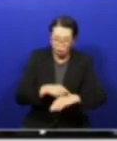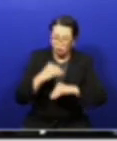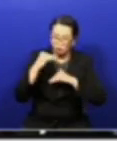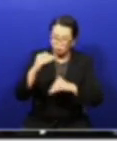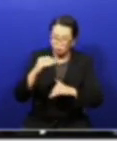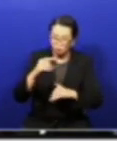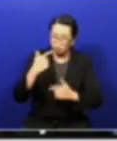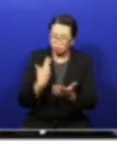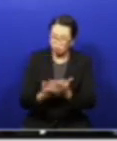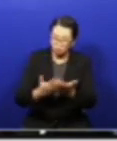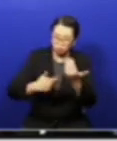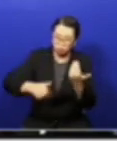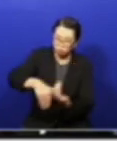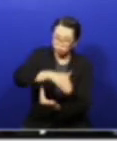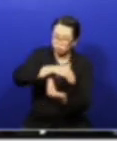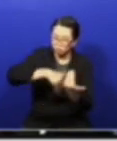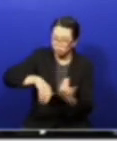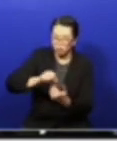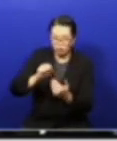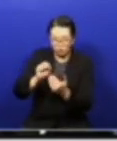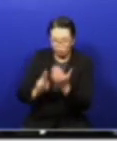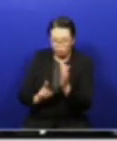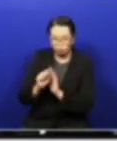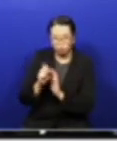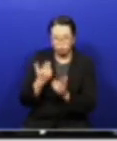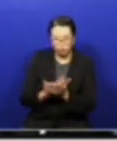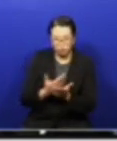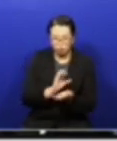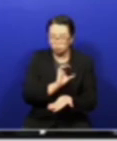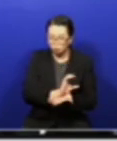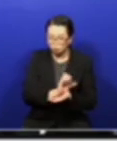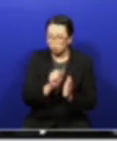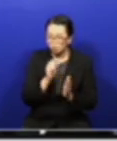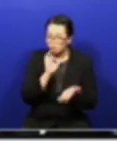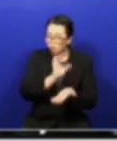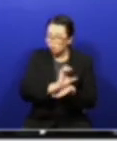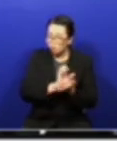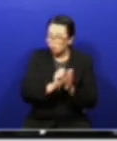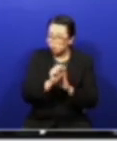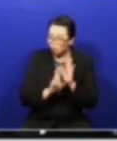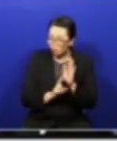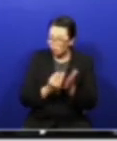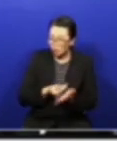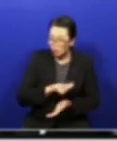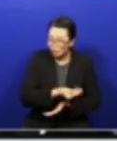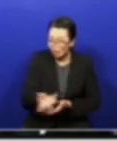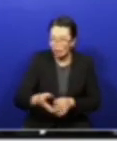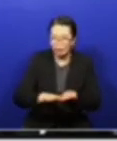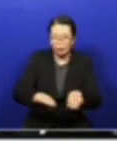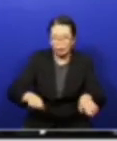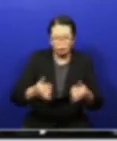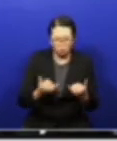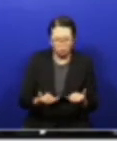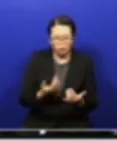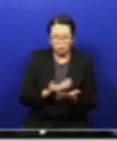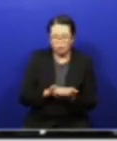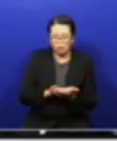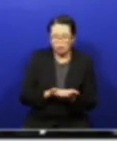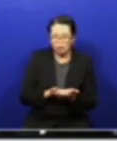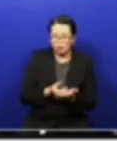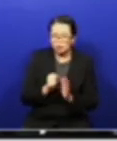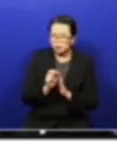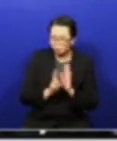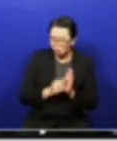การหมุนเวียนของเงินที่ท่านจะต้องสำรองไว้ด้วยหรือเปล่าเพราะวันนี้เขาเข้าใจว่าเหตุที่ประกันสังคมจ่ายเงินไม่ได้ไ